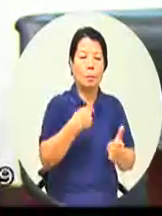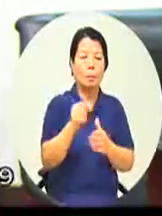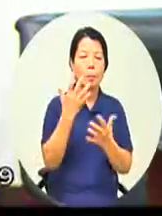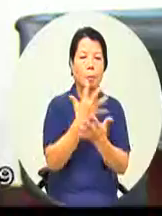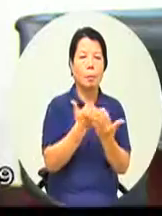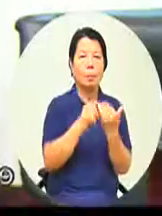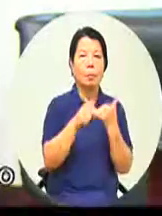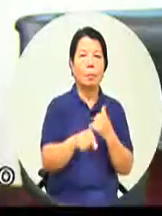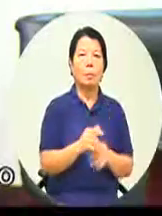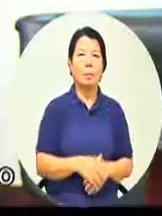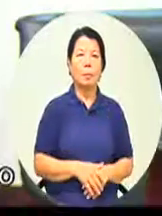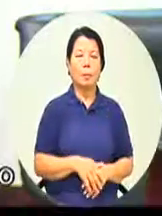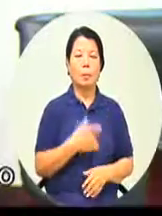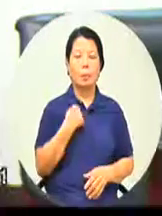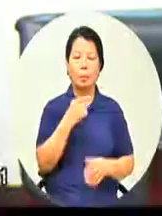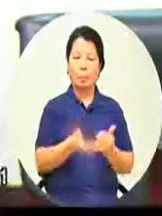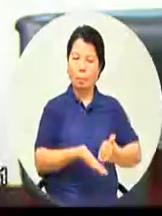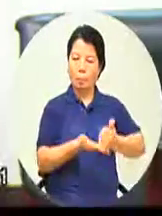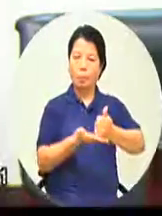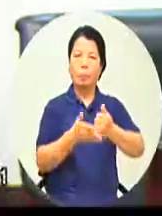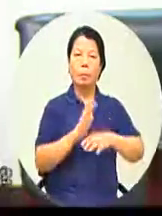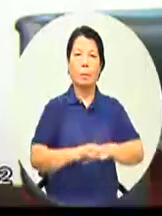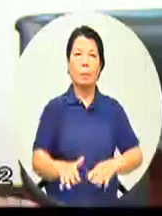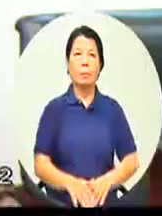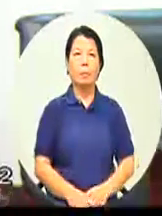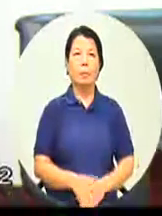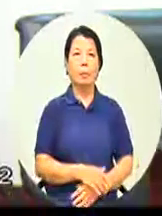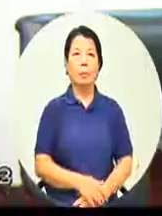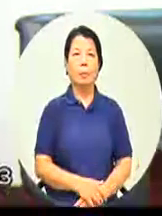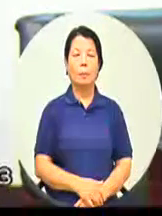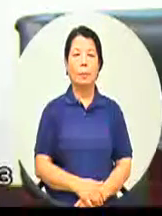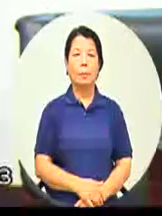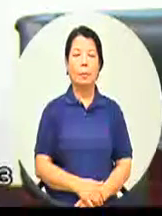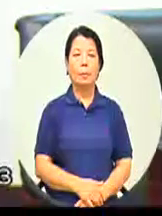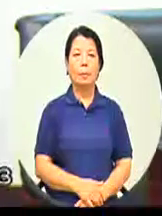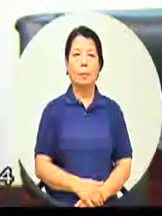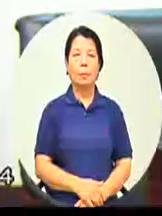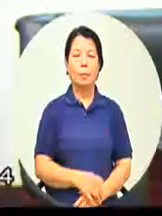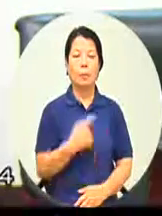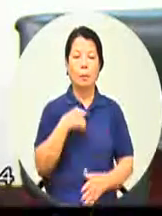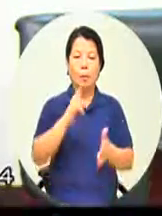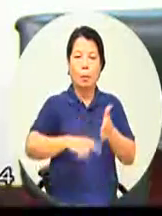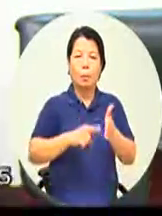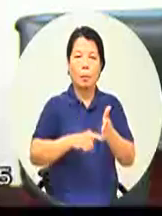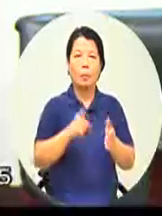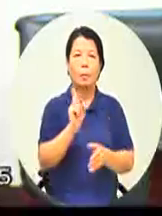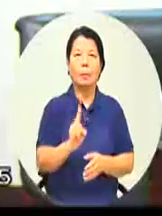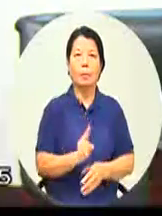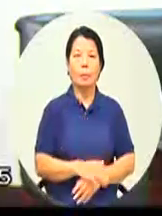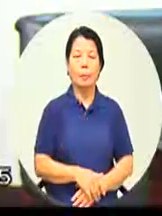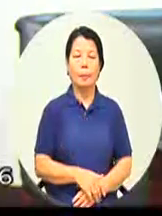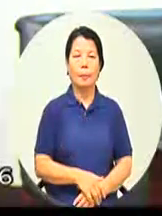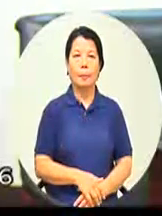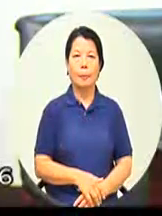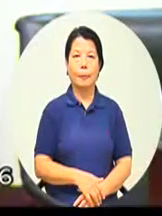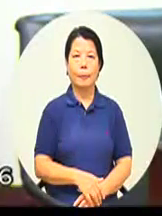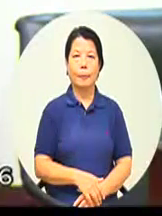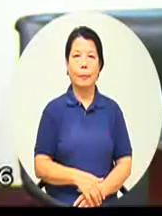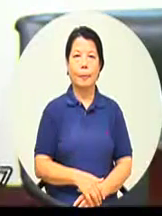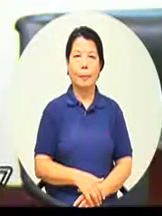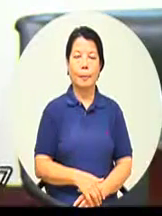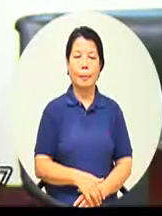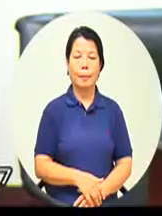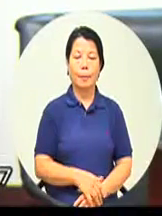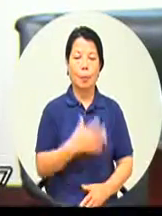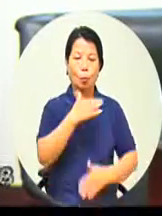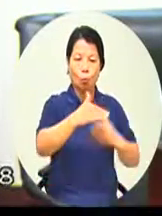这是咱要给他肯定的。当然，伫遮我要列入，再简单的来讲到，我甲校长咧